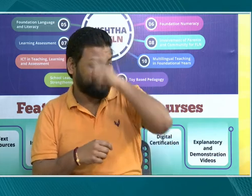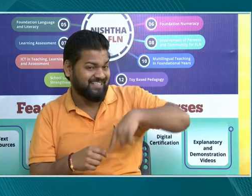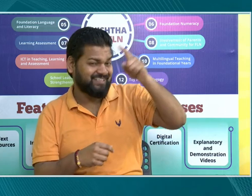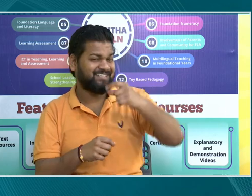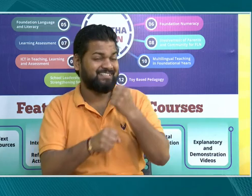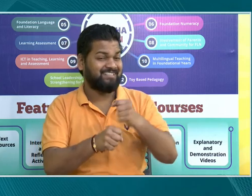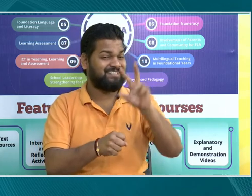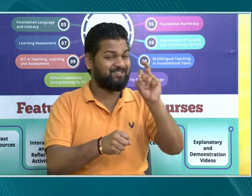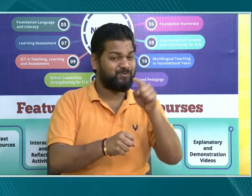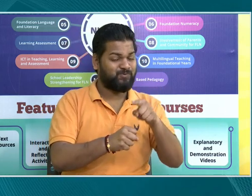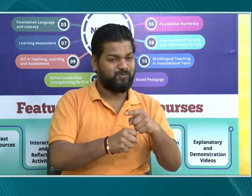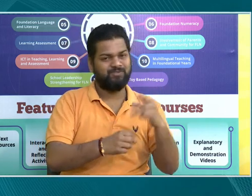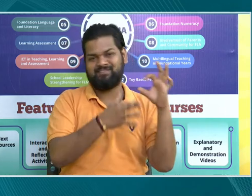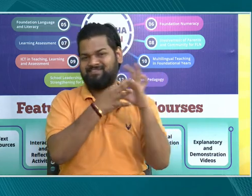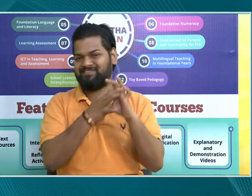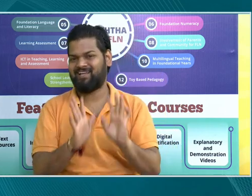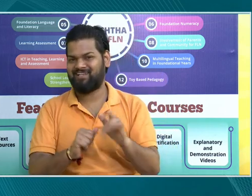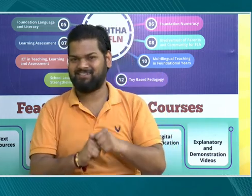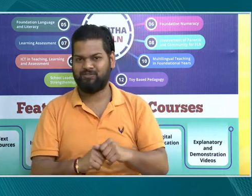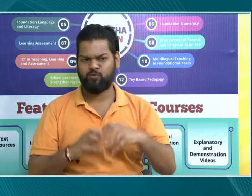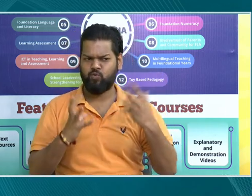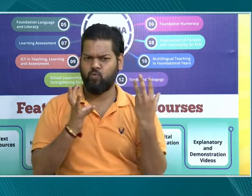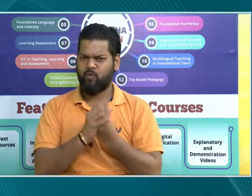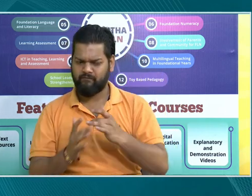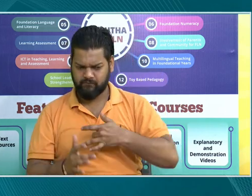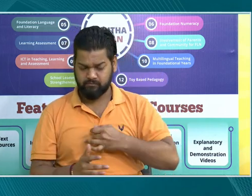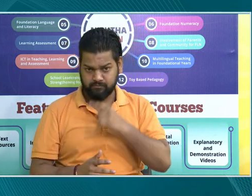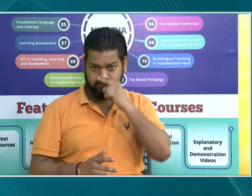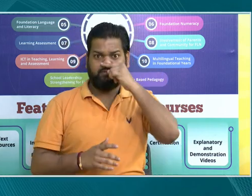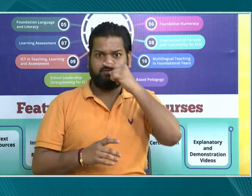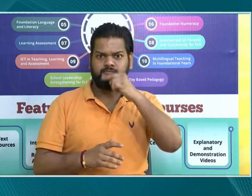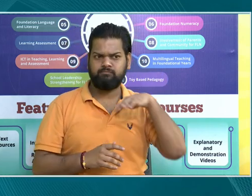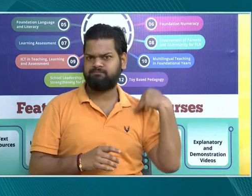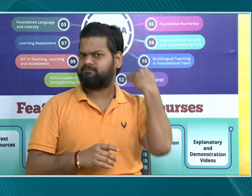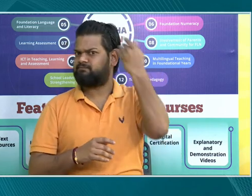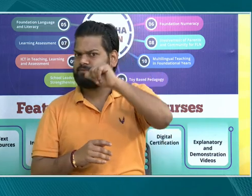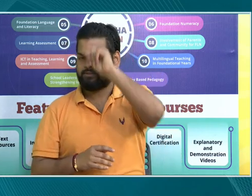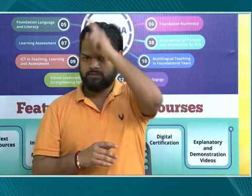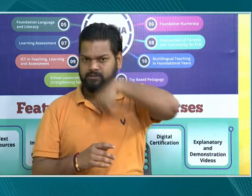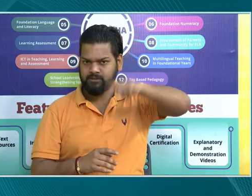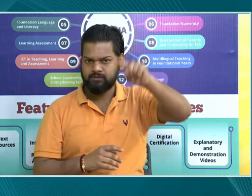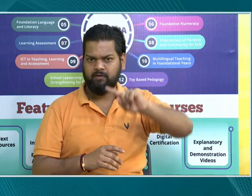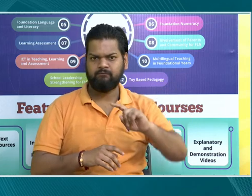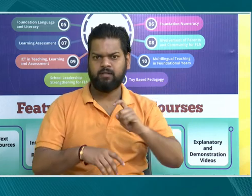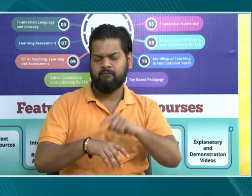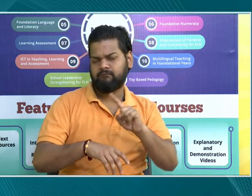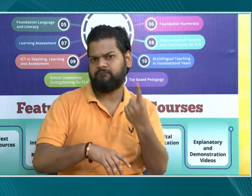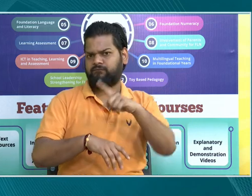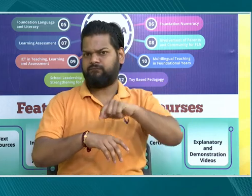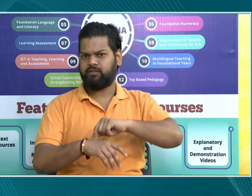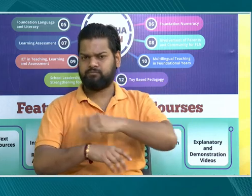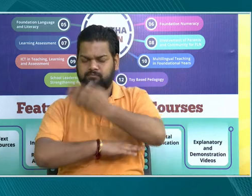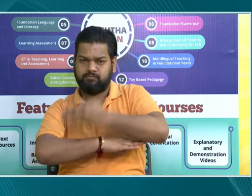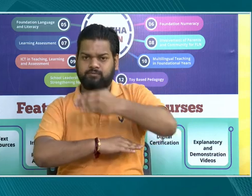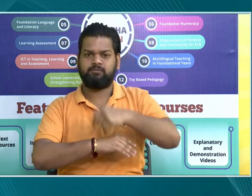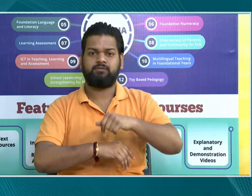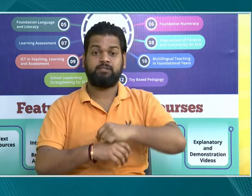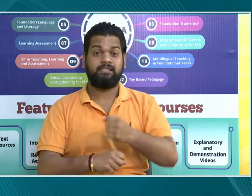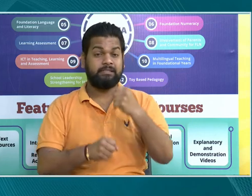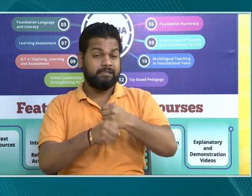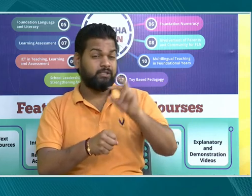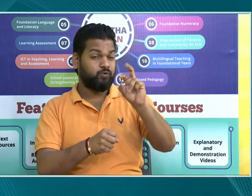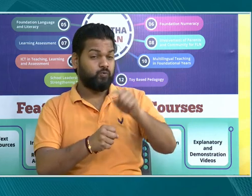G20 प्रेसिडेंसी से जुड़ी हुई. वेल, वी आर एक्सट्रीमली प्राउड दैट इंडिया अस्यूम्स G20 प्रेसिडेंसी एंड वुड कन्वीन द G20 लीडर्स समिट